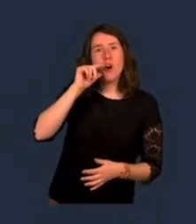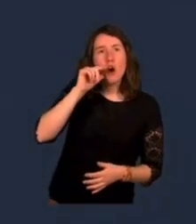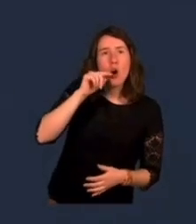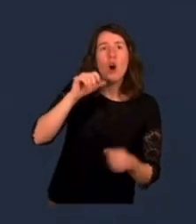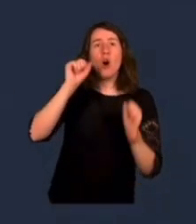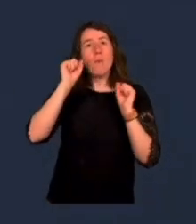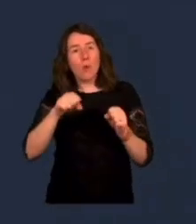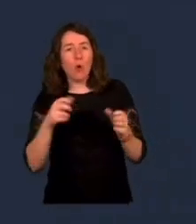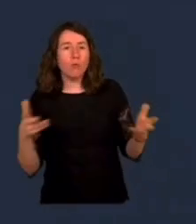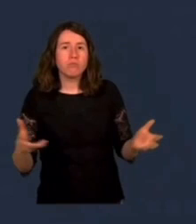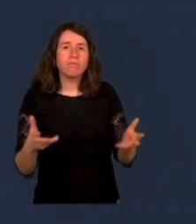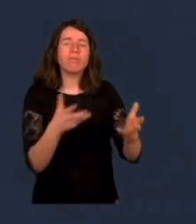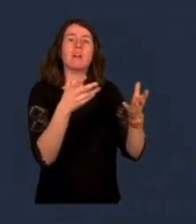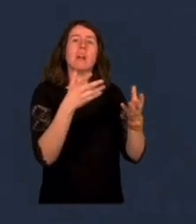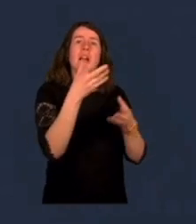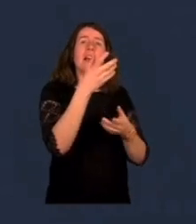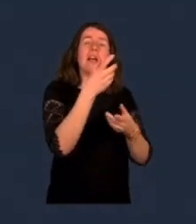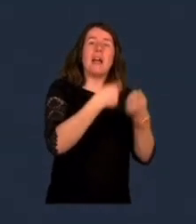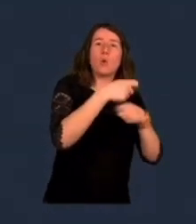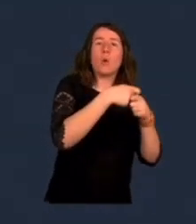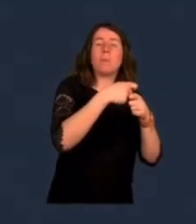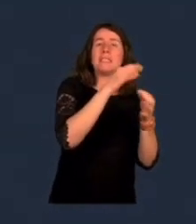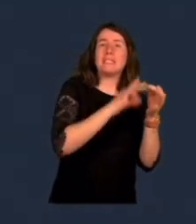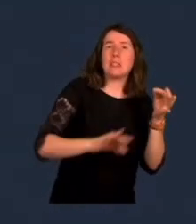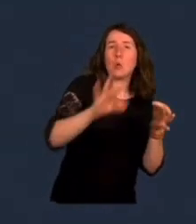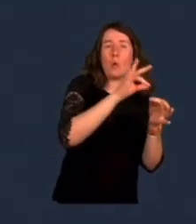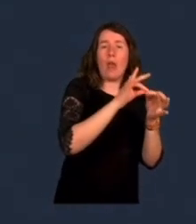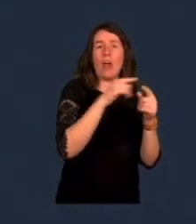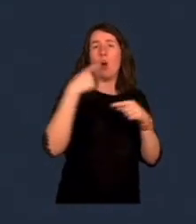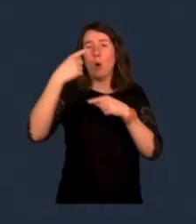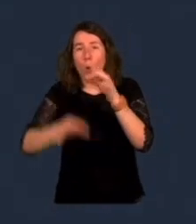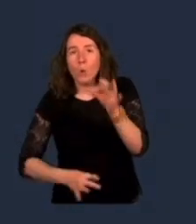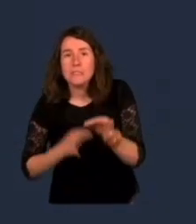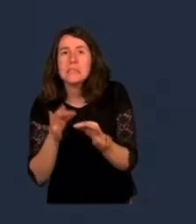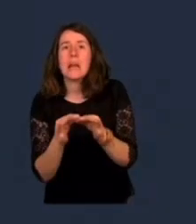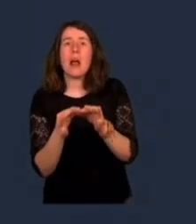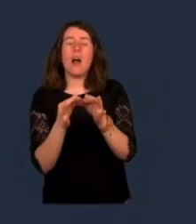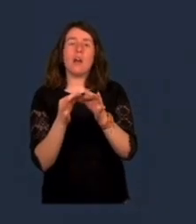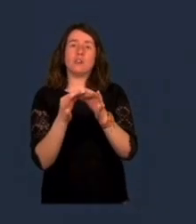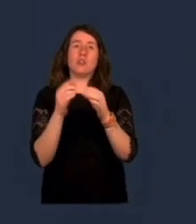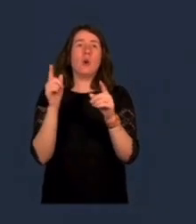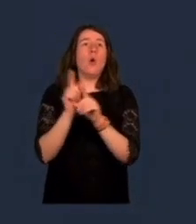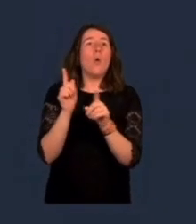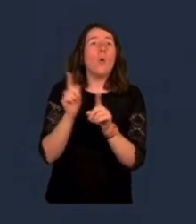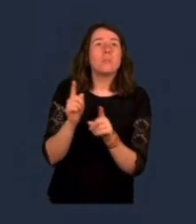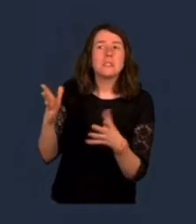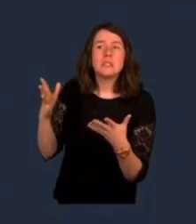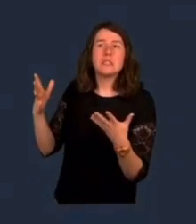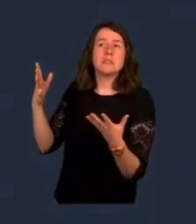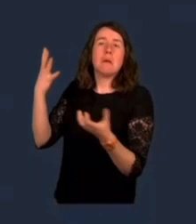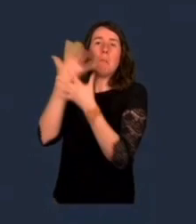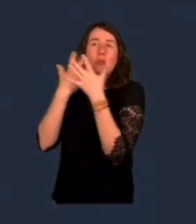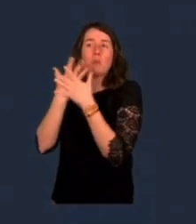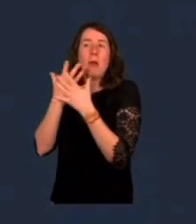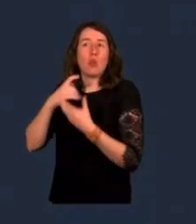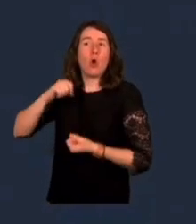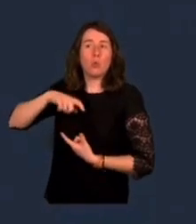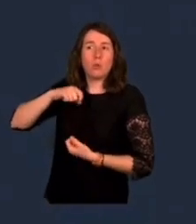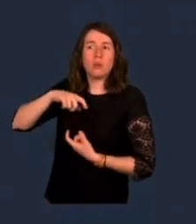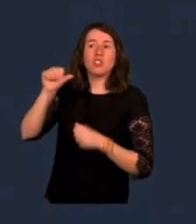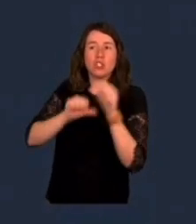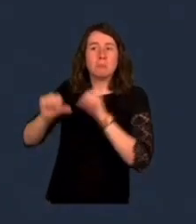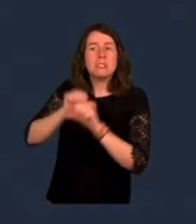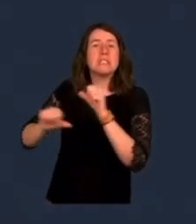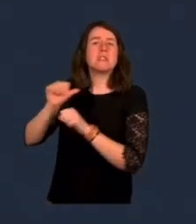l'économie circulaire et le recyclage, sur les pollutions multiples, sur les perturbateurs endocriniens aujourd'hui qui représentent un véritable